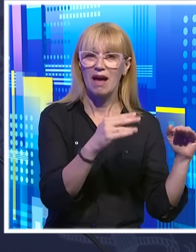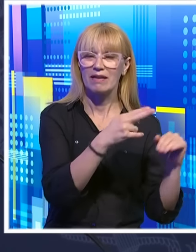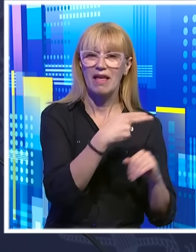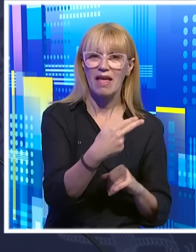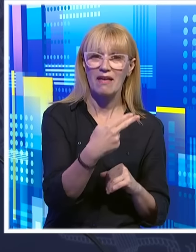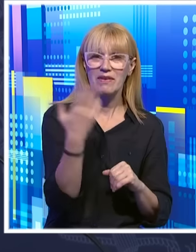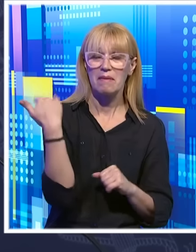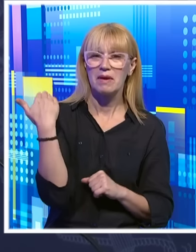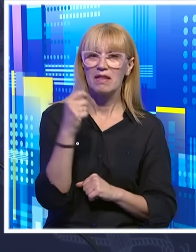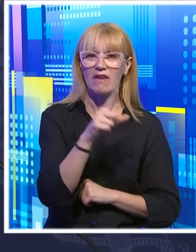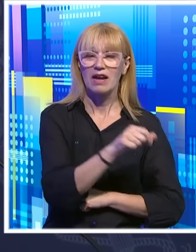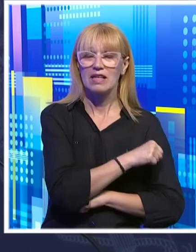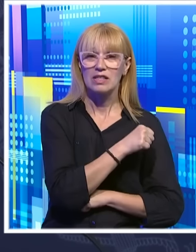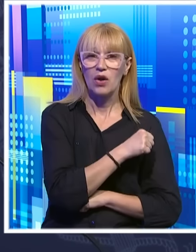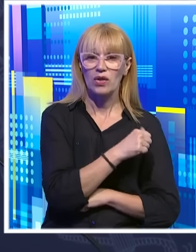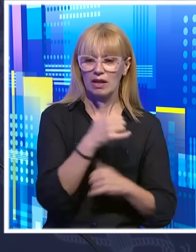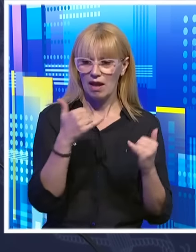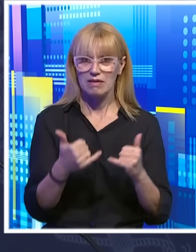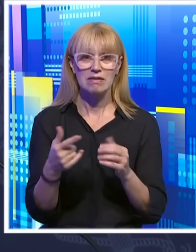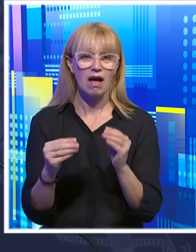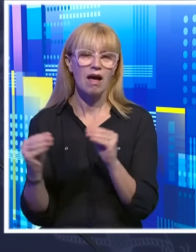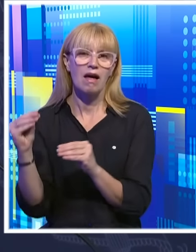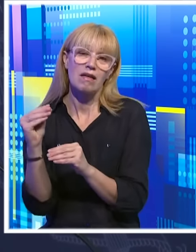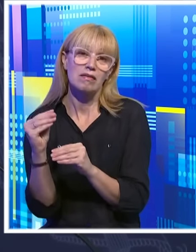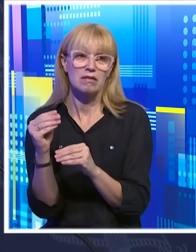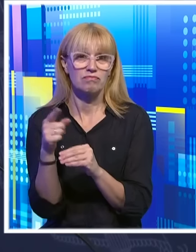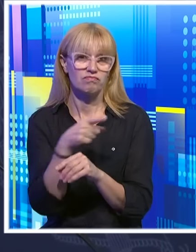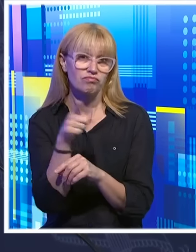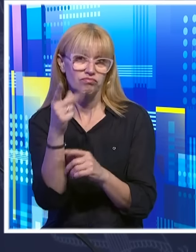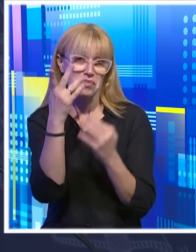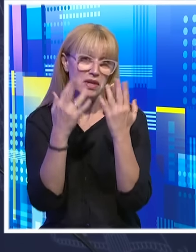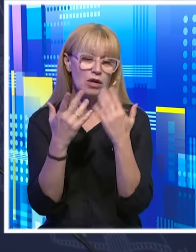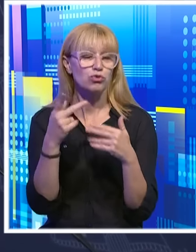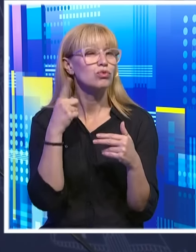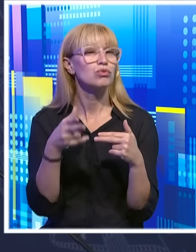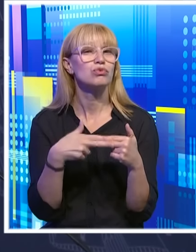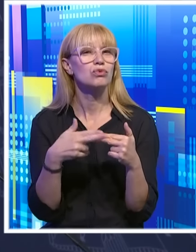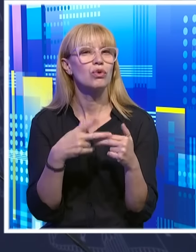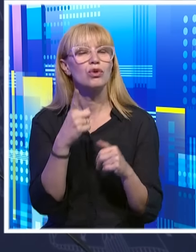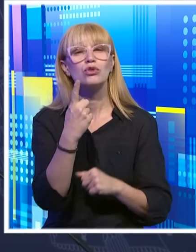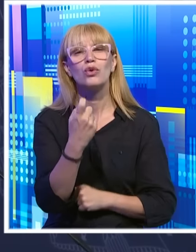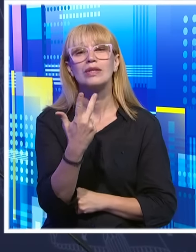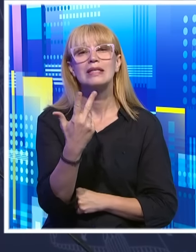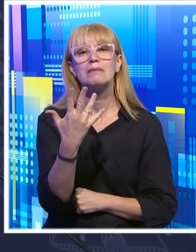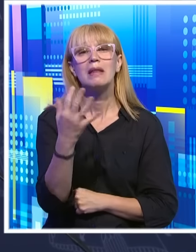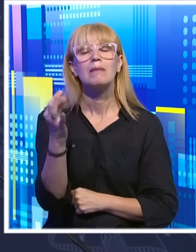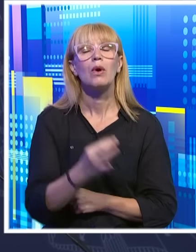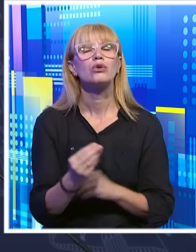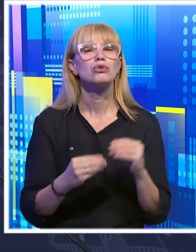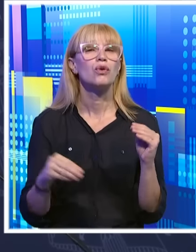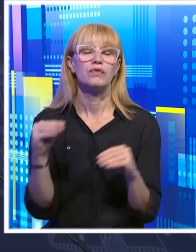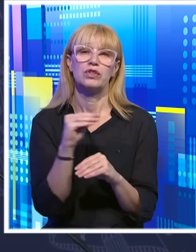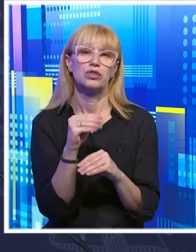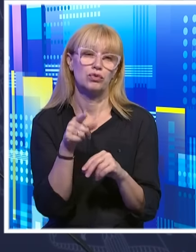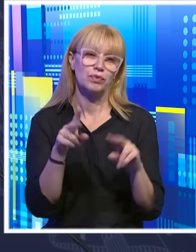pre 12 godina, ako izračunate, gotovo 135% više, što